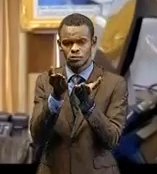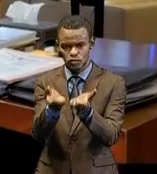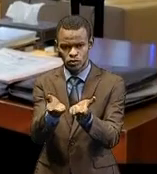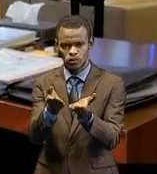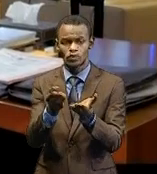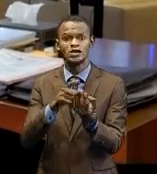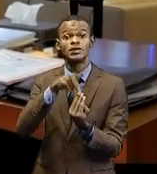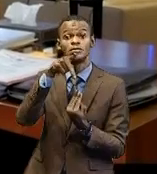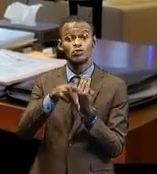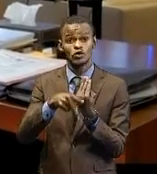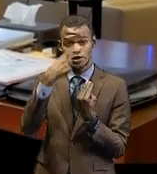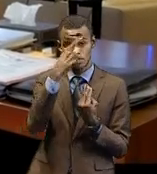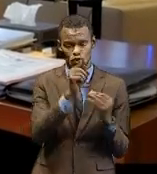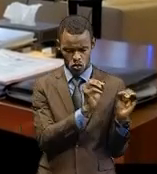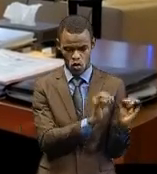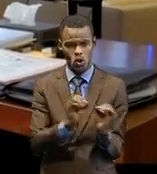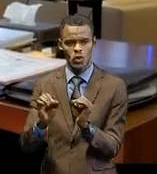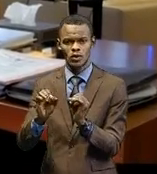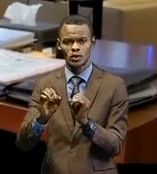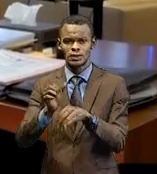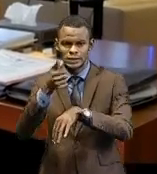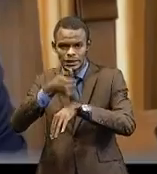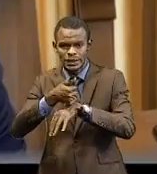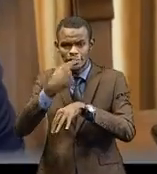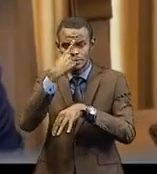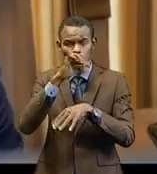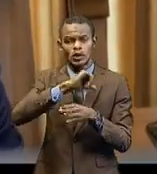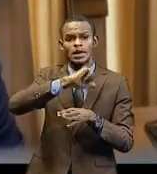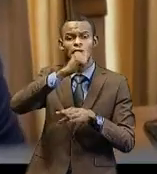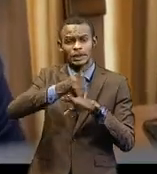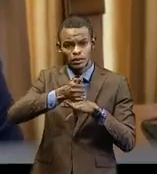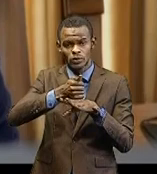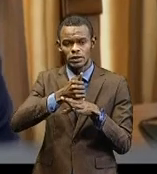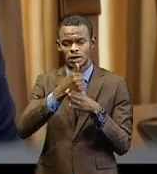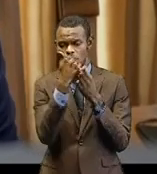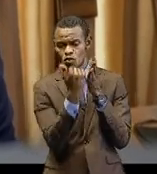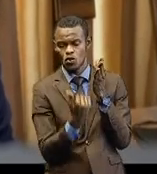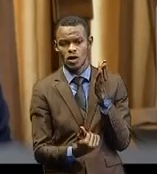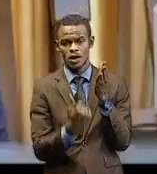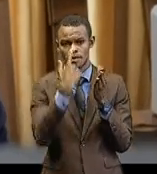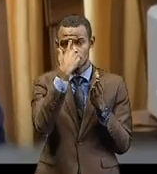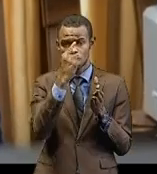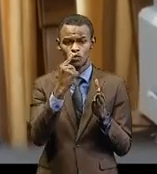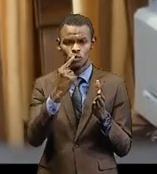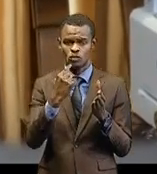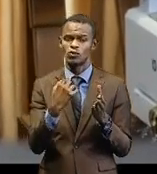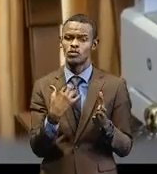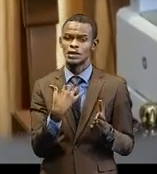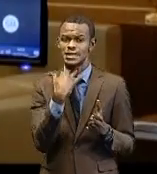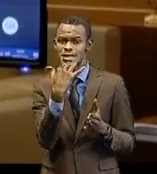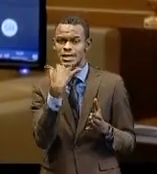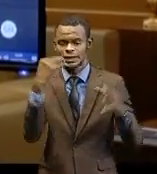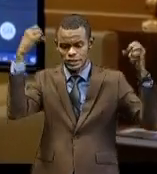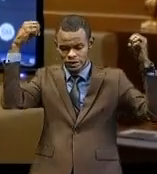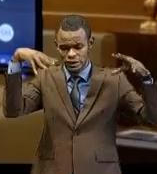son projet d'organisation d'un atelier d'élaboration de l'annuaire national des ressources naturelles renouvelables et non renouvelables du